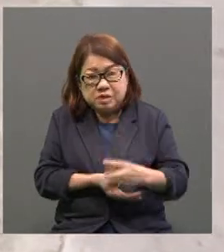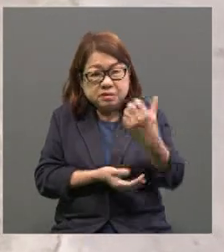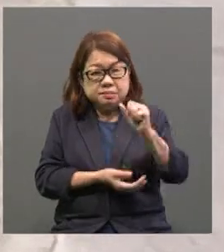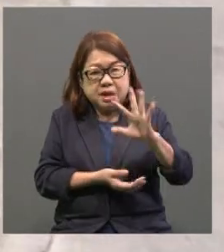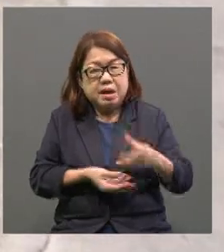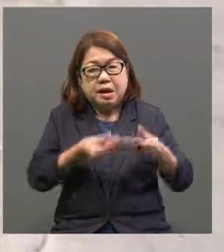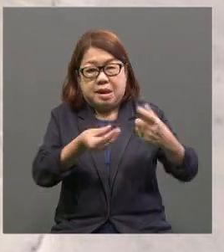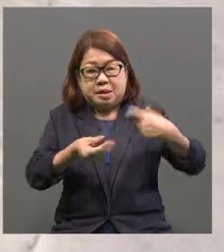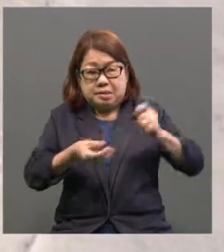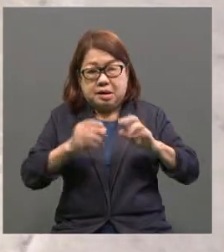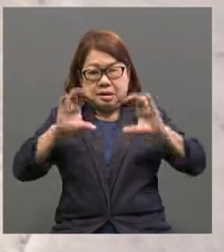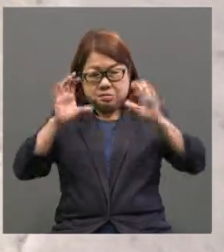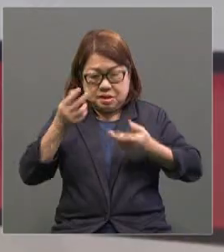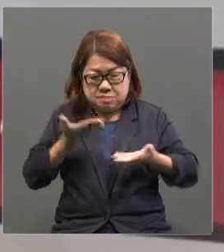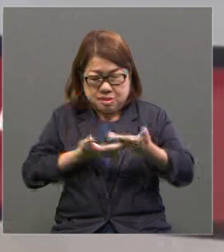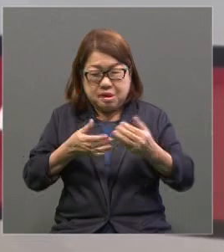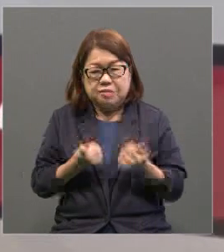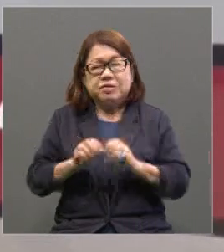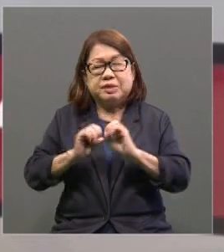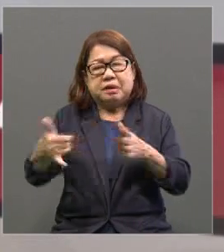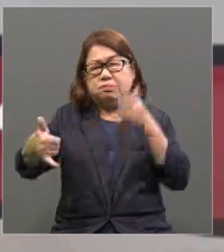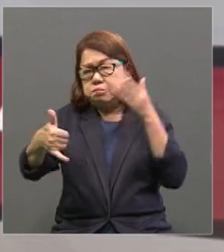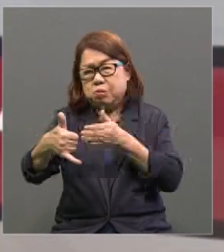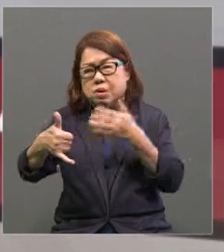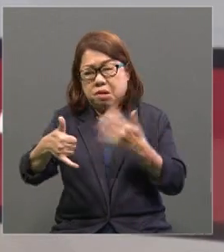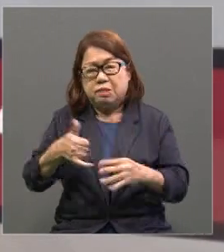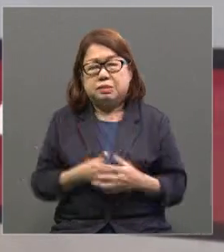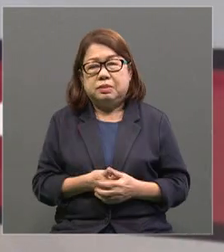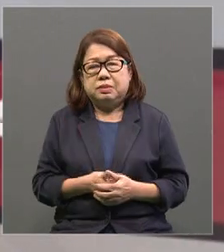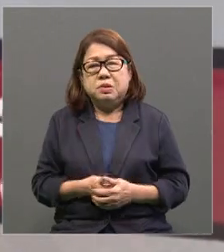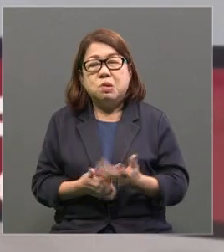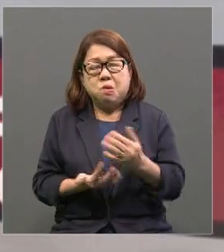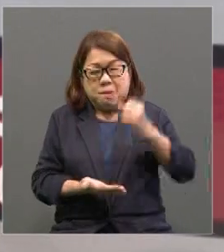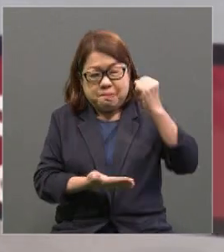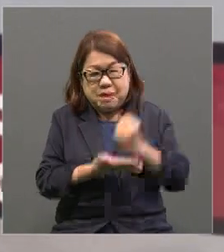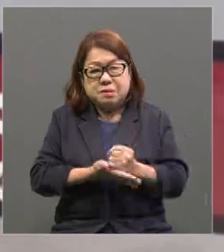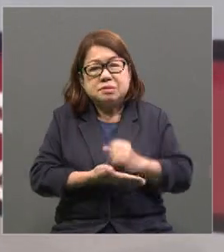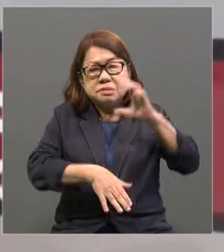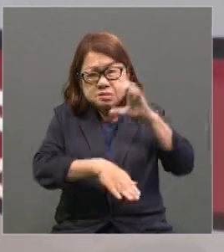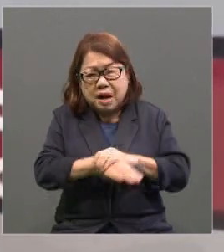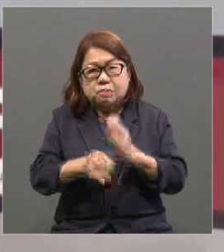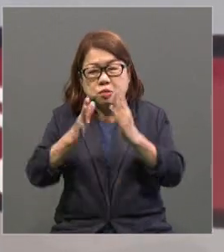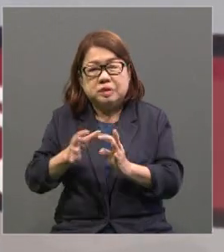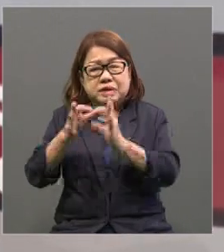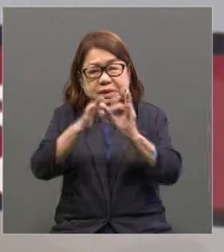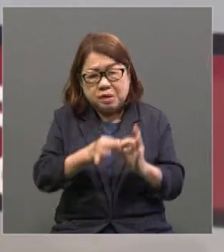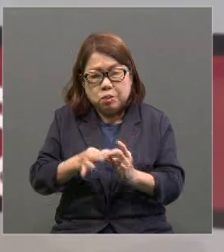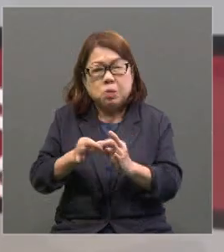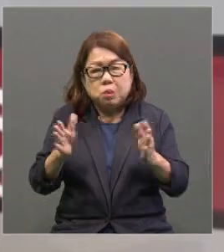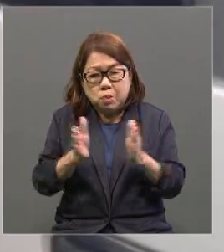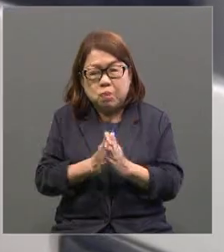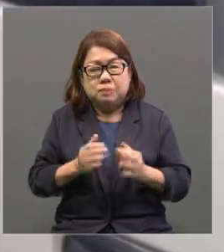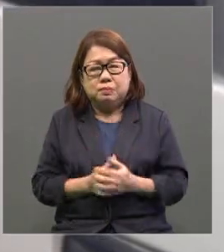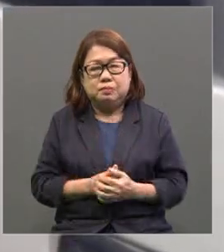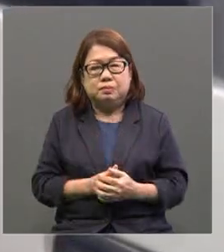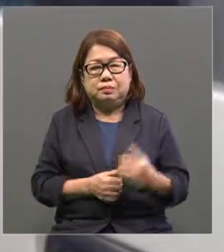าตอนนี้มีความชัดเจนในการแจ้งข้อกล่าวหาแล้วจะมีการออกหมายจับบุคคลที่เกี่ยวข้องเพิ่มด้วยครับซึ่งน